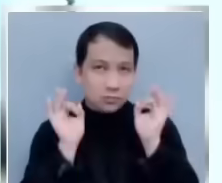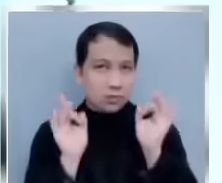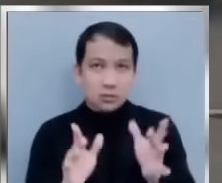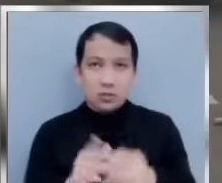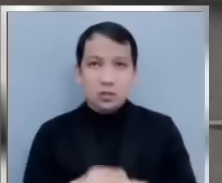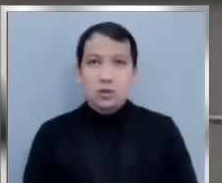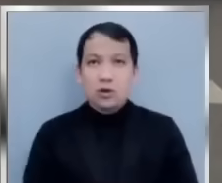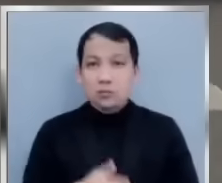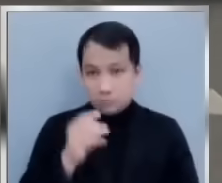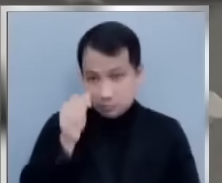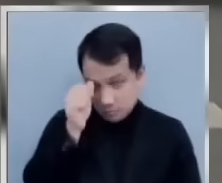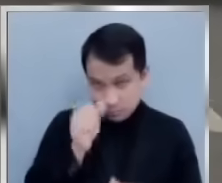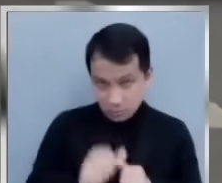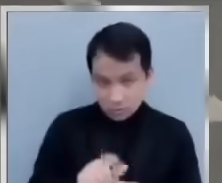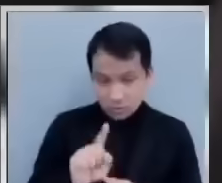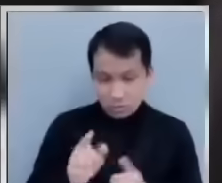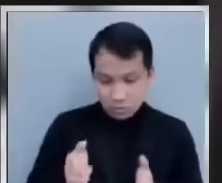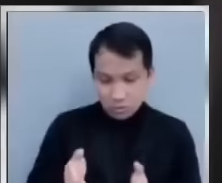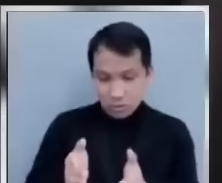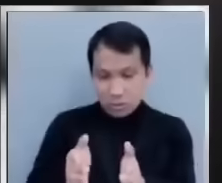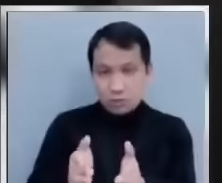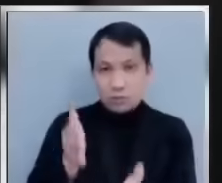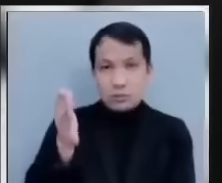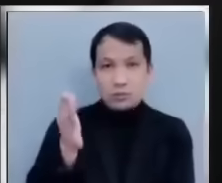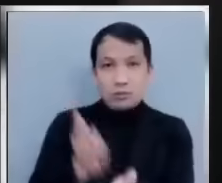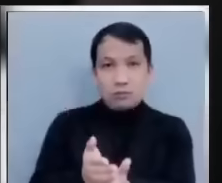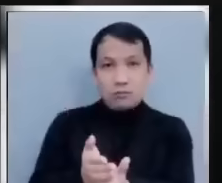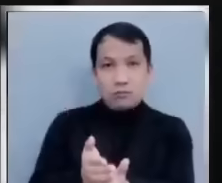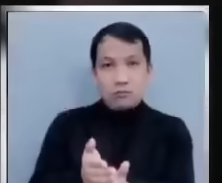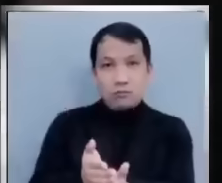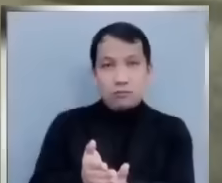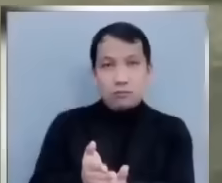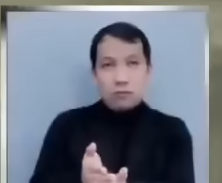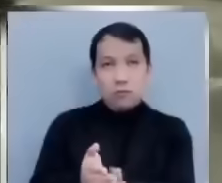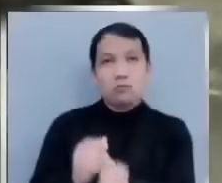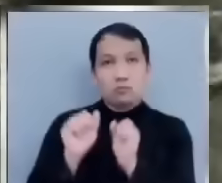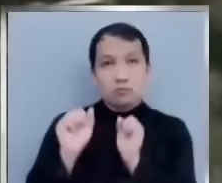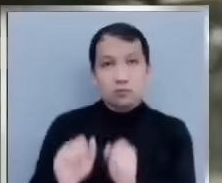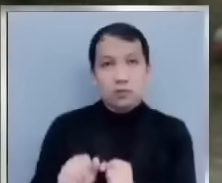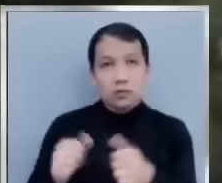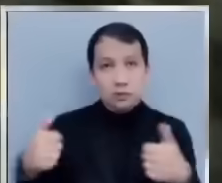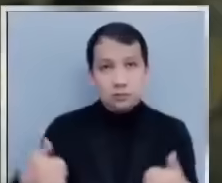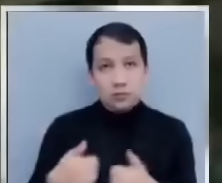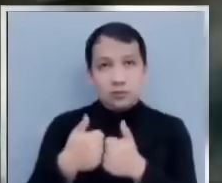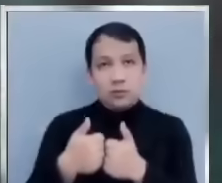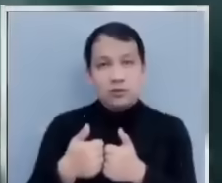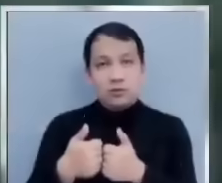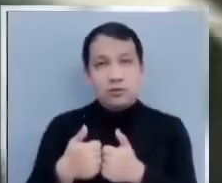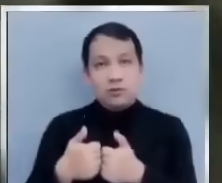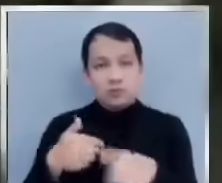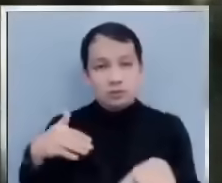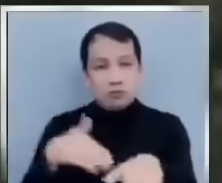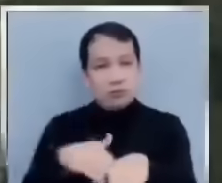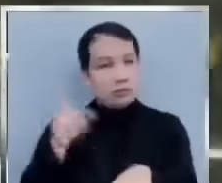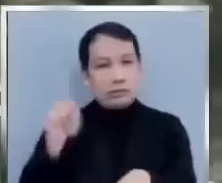ka, titigil ka doon. Pwede kang masagasan or mabangga pag hindi ka napansin